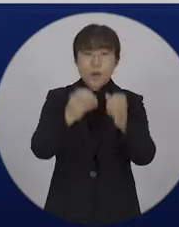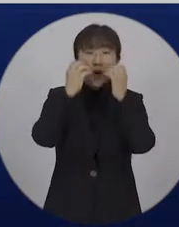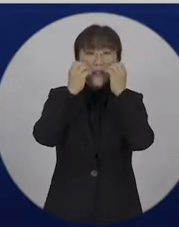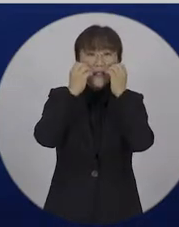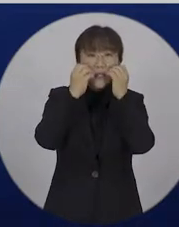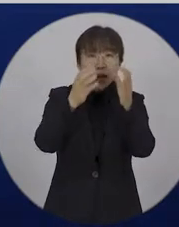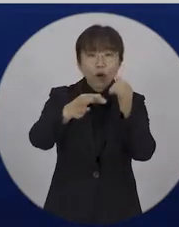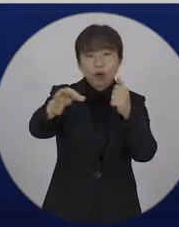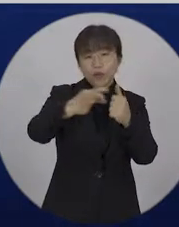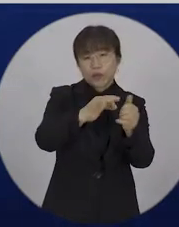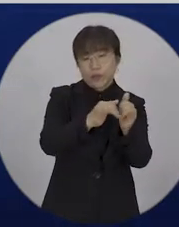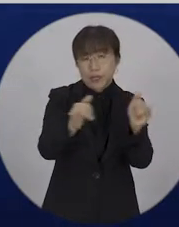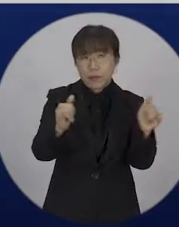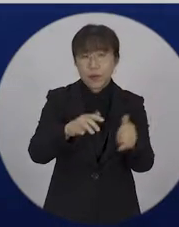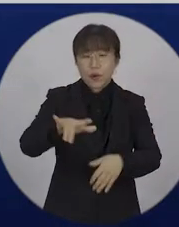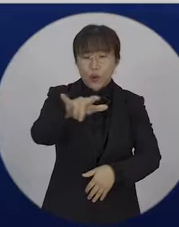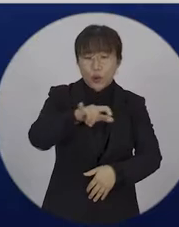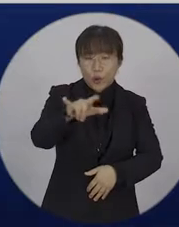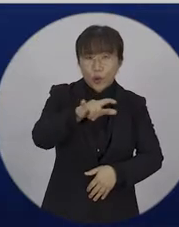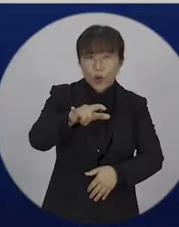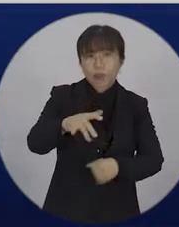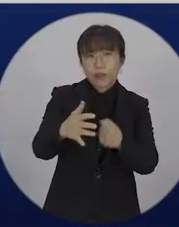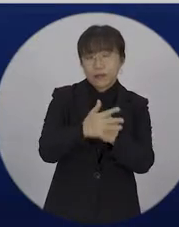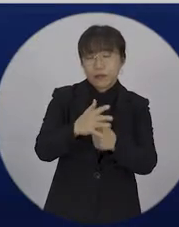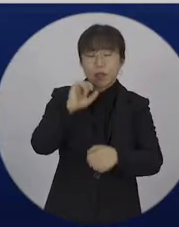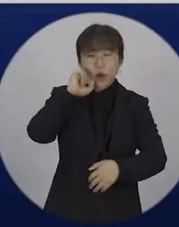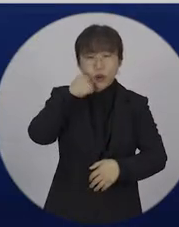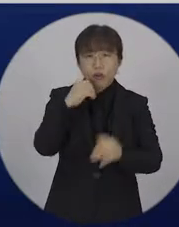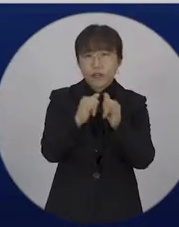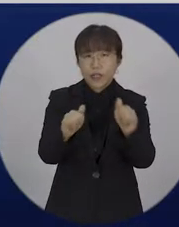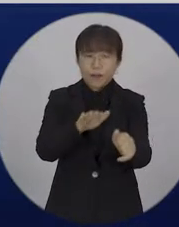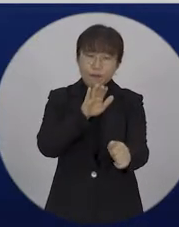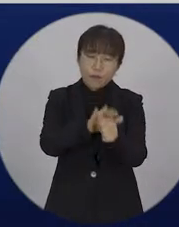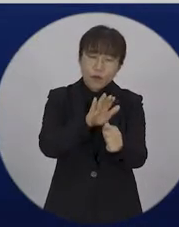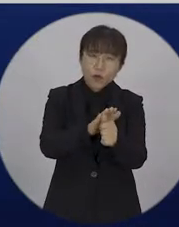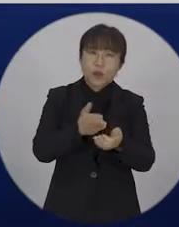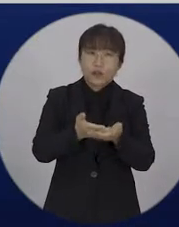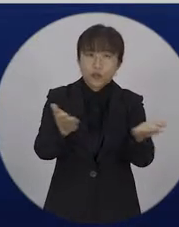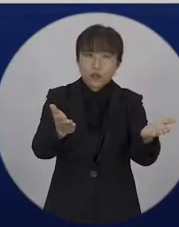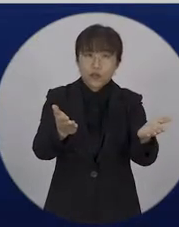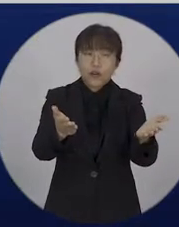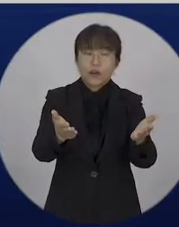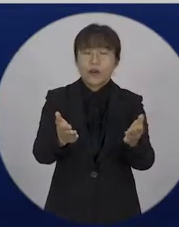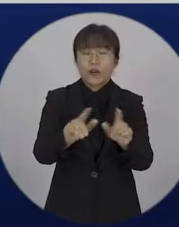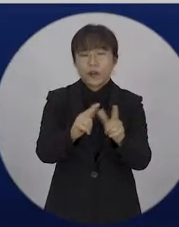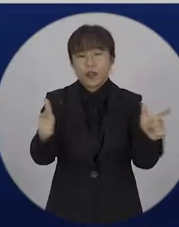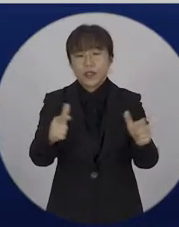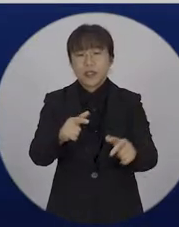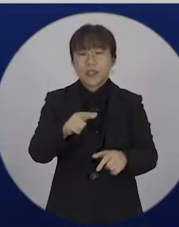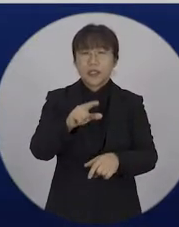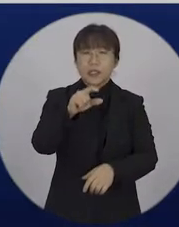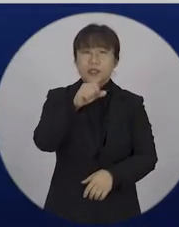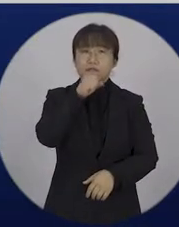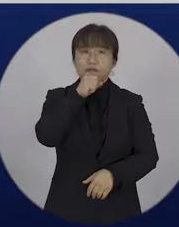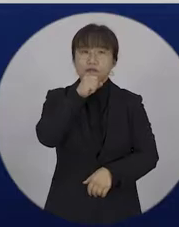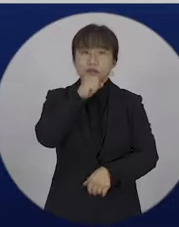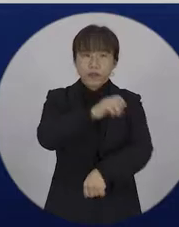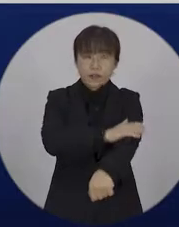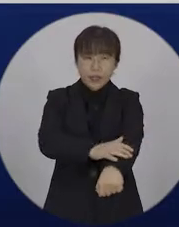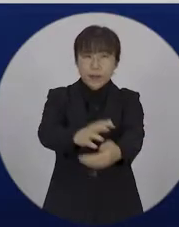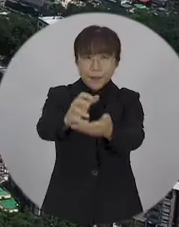신규 수급자 발굴, 코로나19 대응 한시적 생계 지원 등을 적극 추진한 점이 높은 평가를